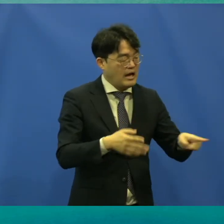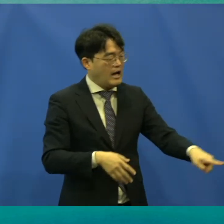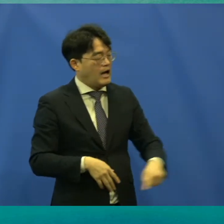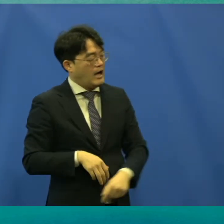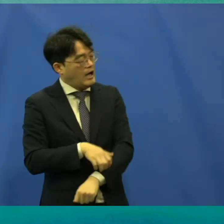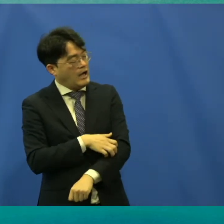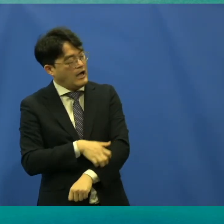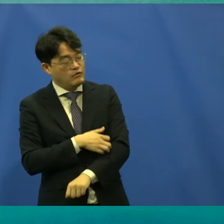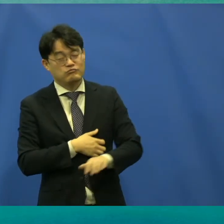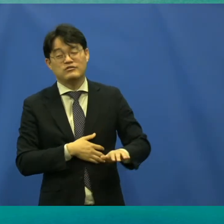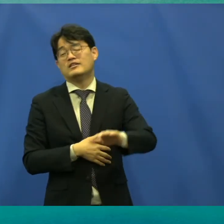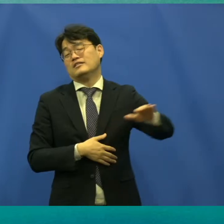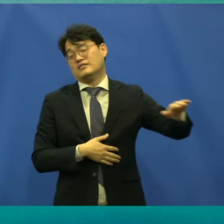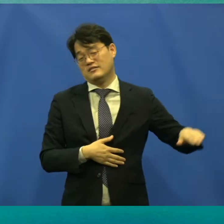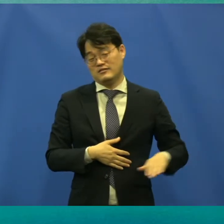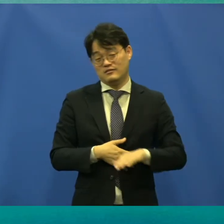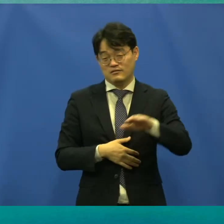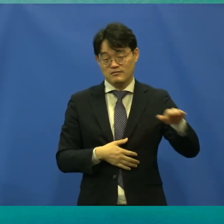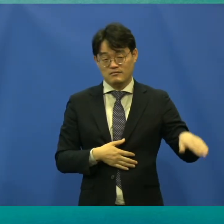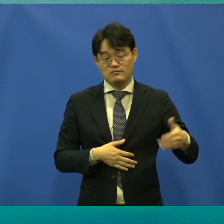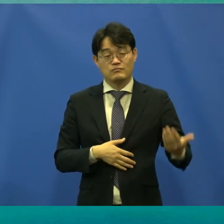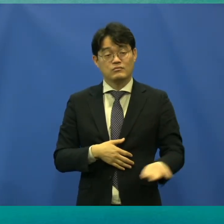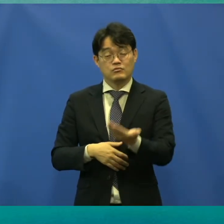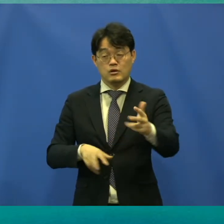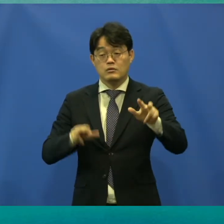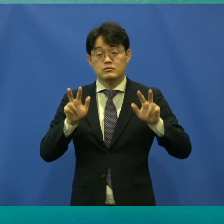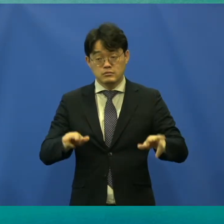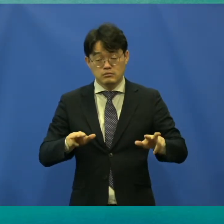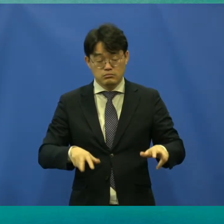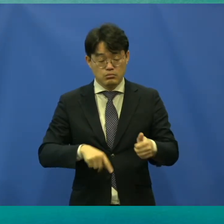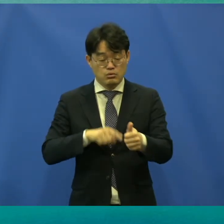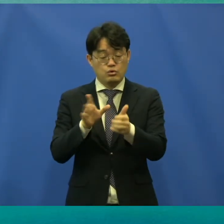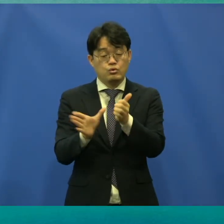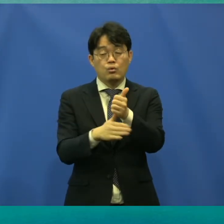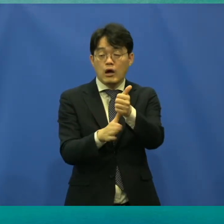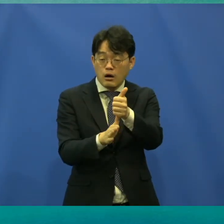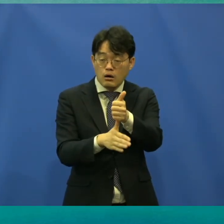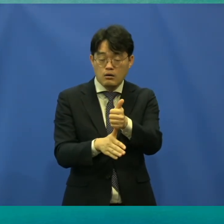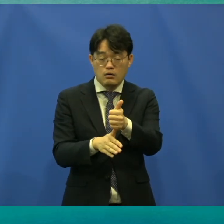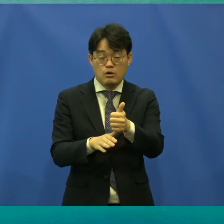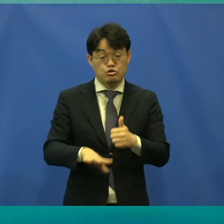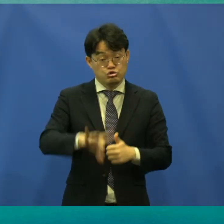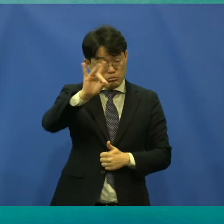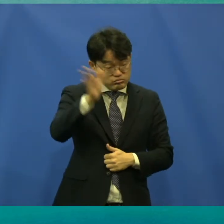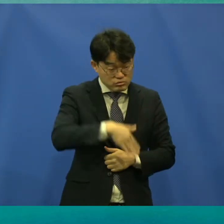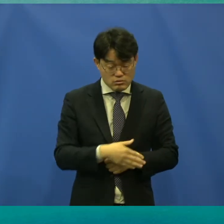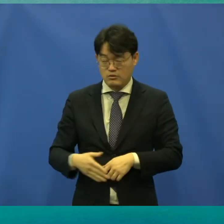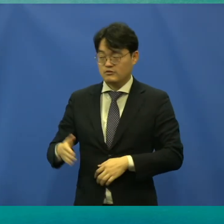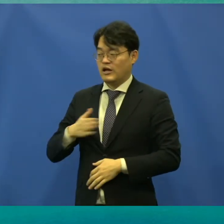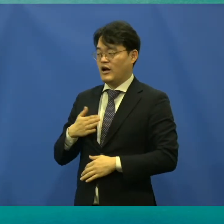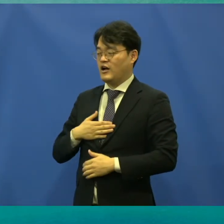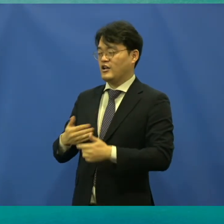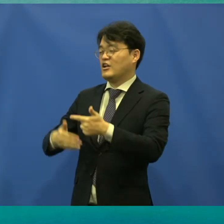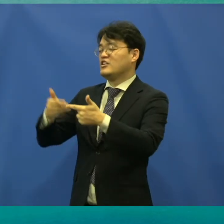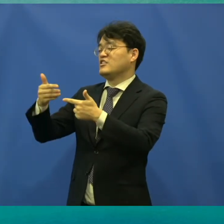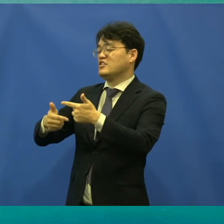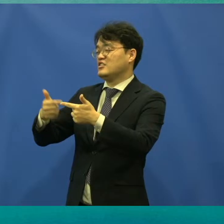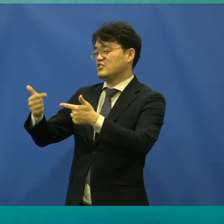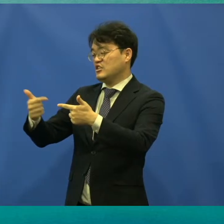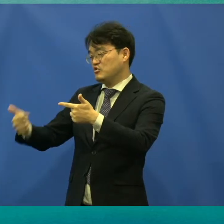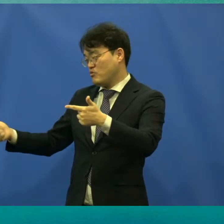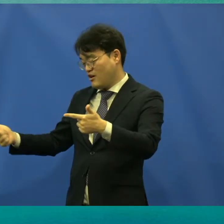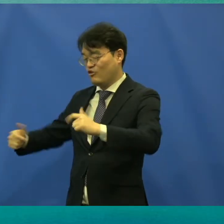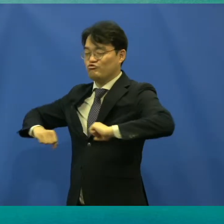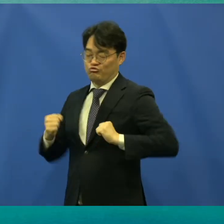간단합니다. 그런데 요나 한 사람이 이 불순종하니까 얼마나 많은 사람이 동원됩니까?